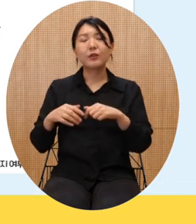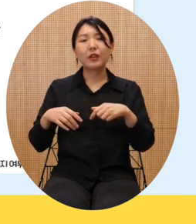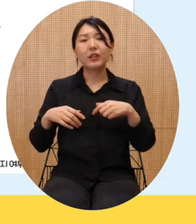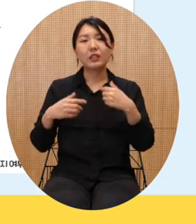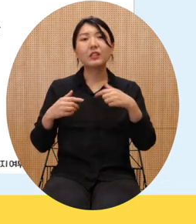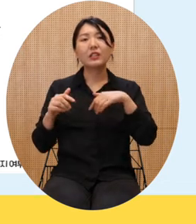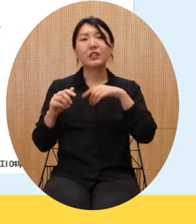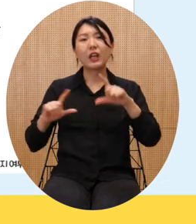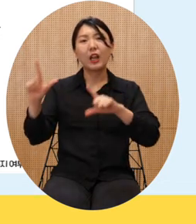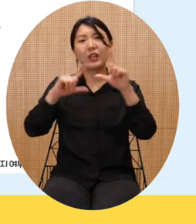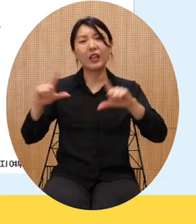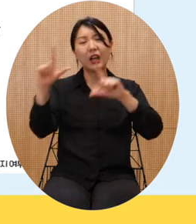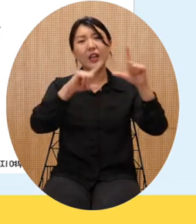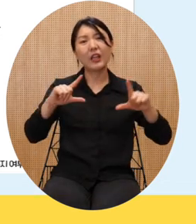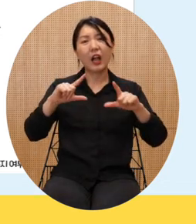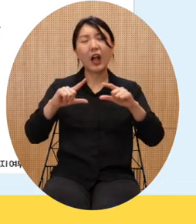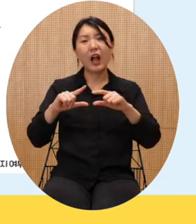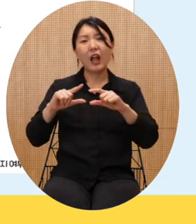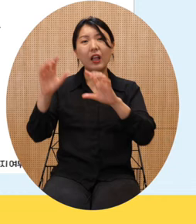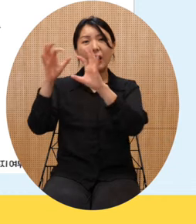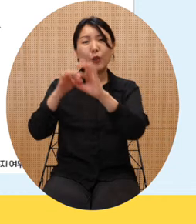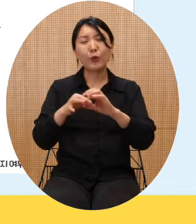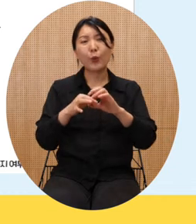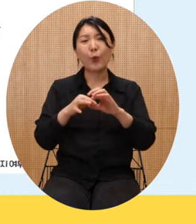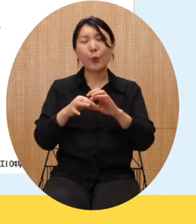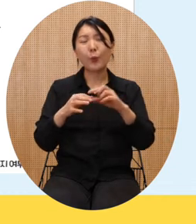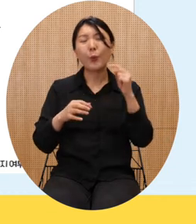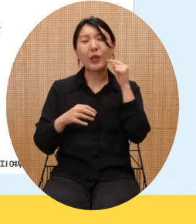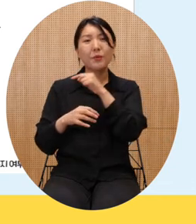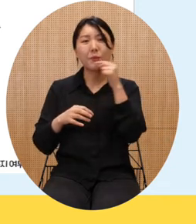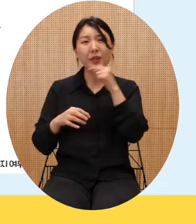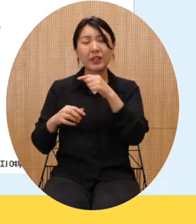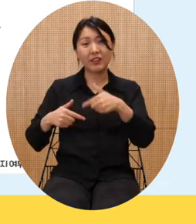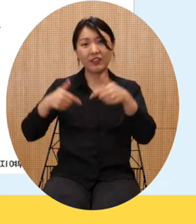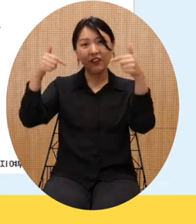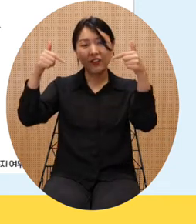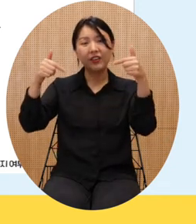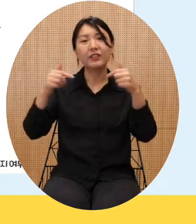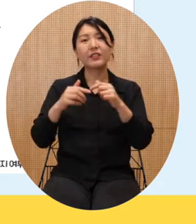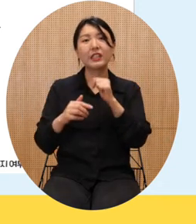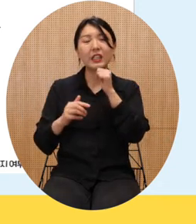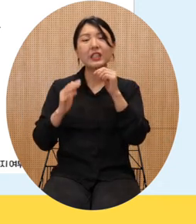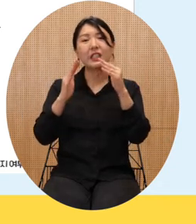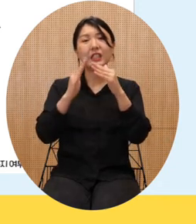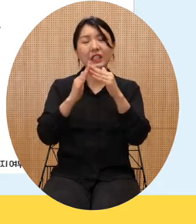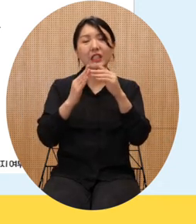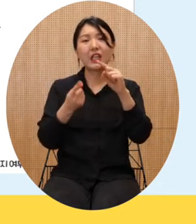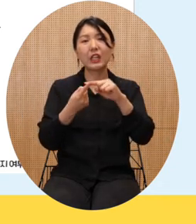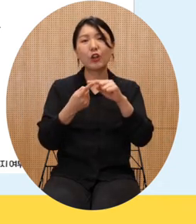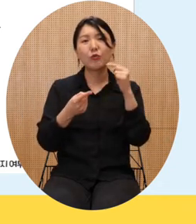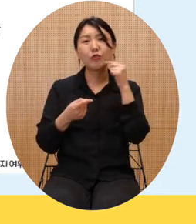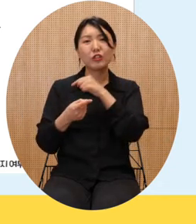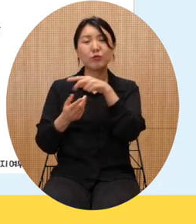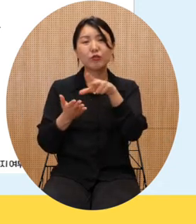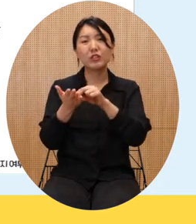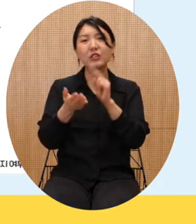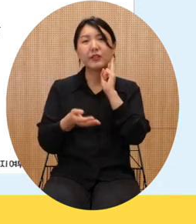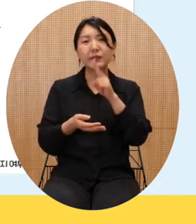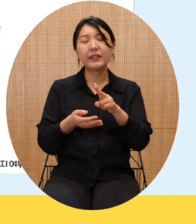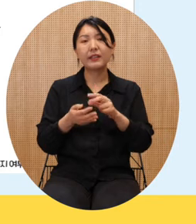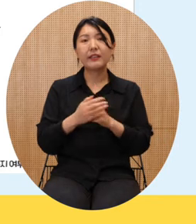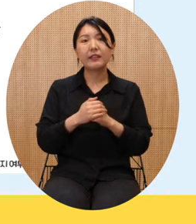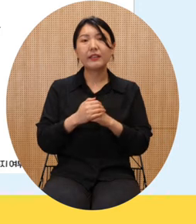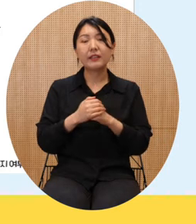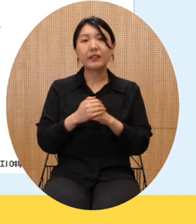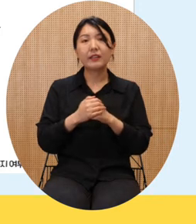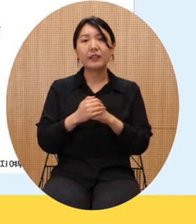문제지만 그달을 살아가기에 소득이 적어지면 어떻게 되나요? 계속 빚을 쓰기 때문에 이 빈곤 가구들에서는 이